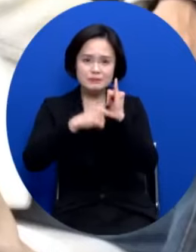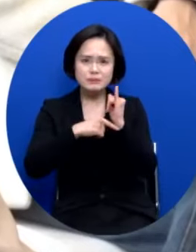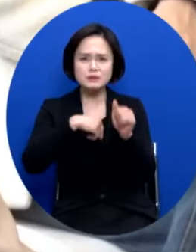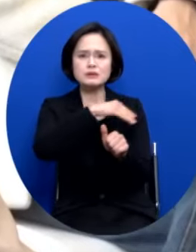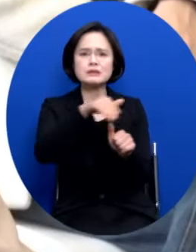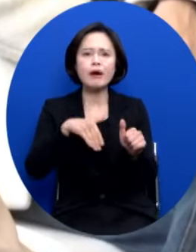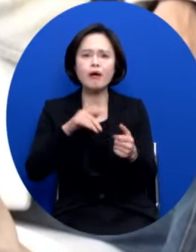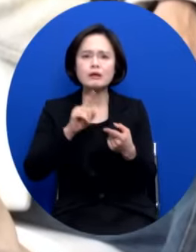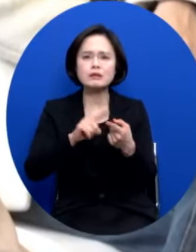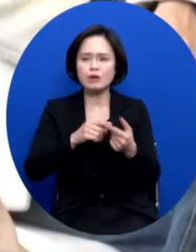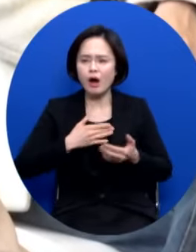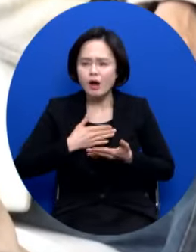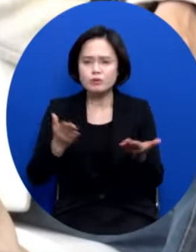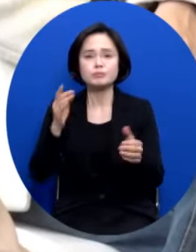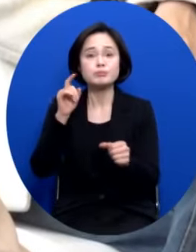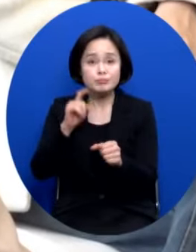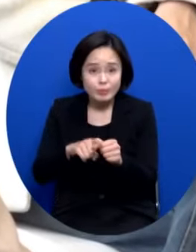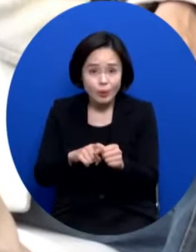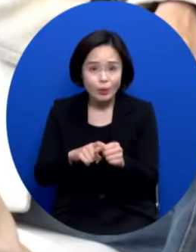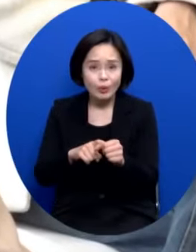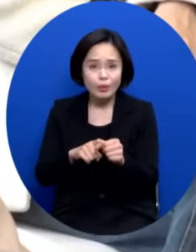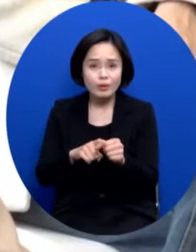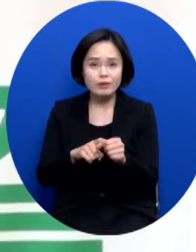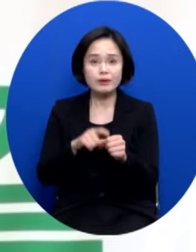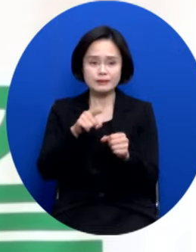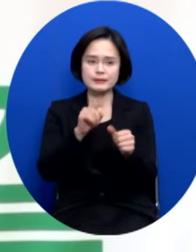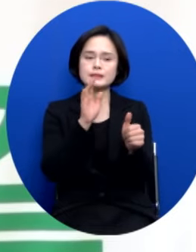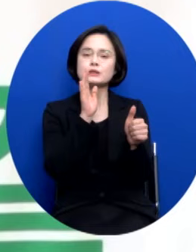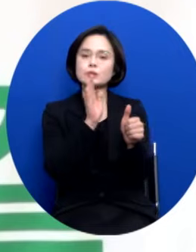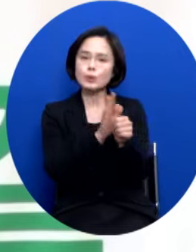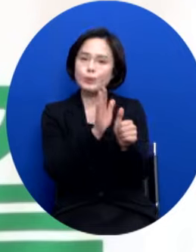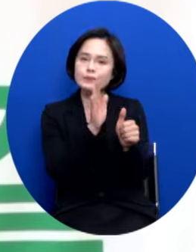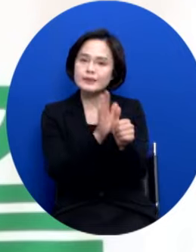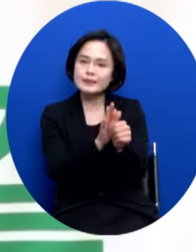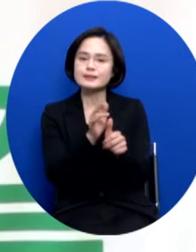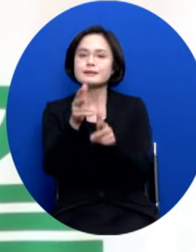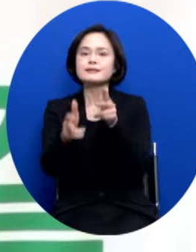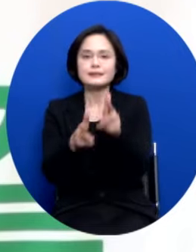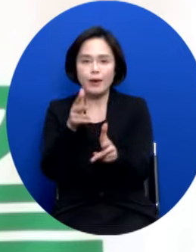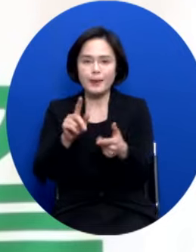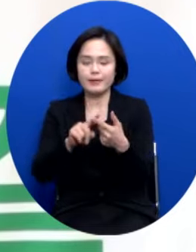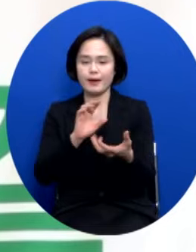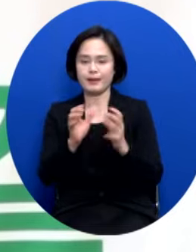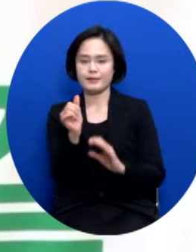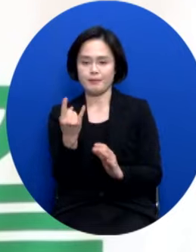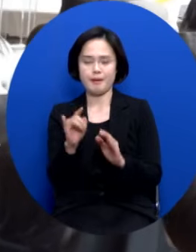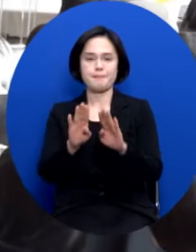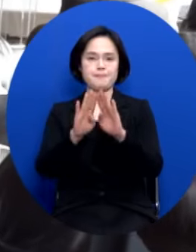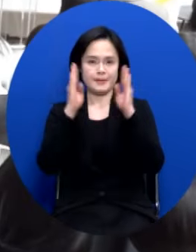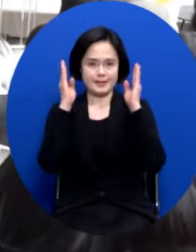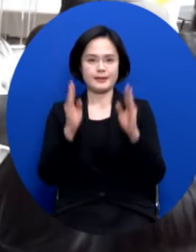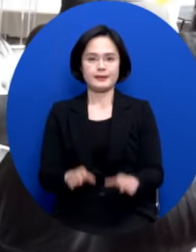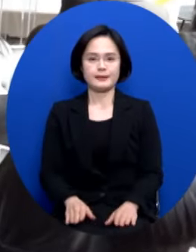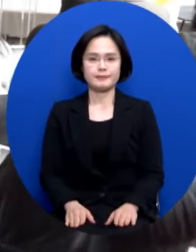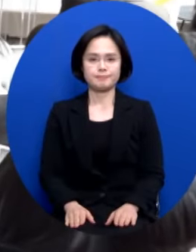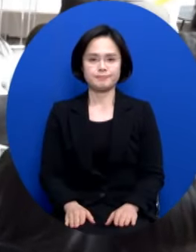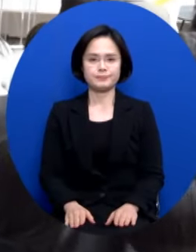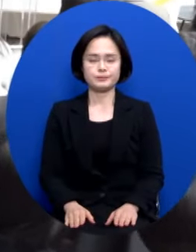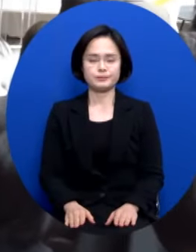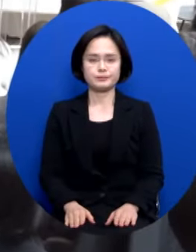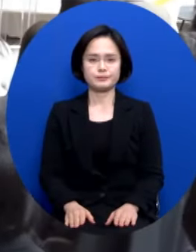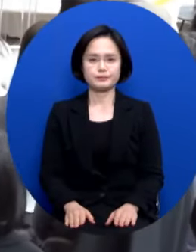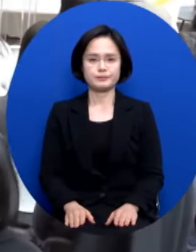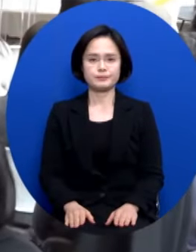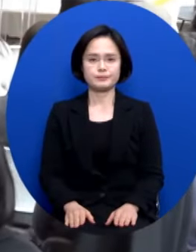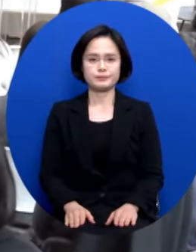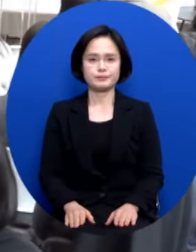지원 체계를 구축하기 위해 위기 임신 청소년 지원사업 간담회를 개최했습니다. 발표 서두에서는